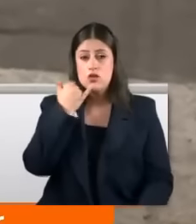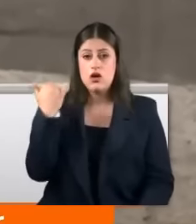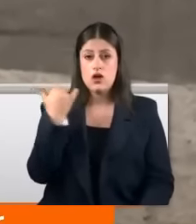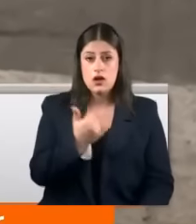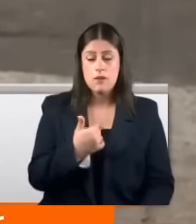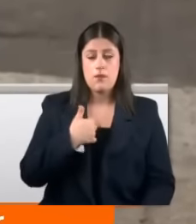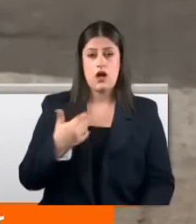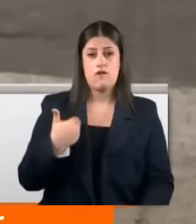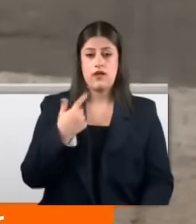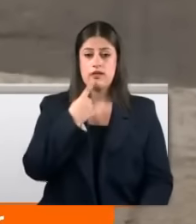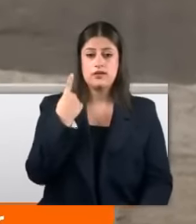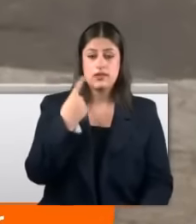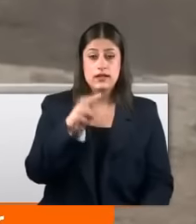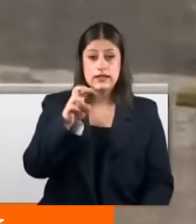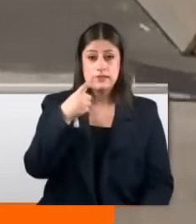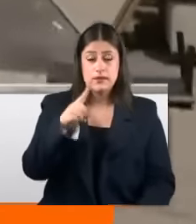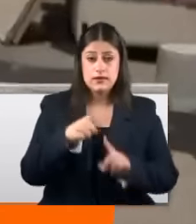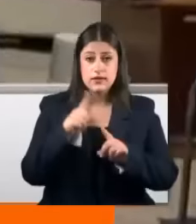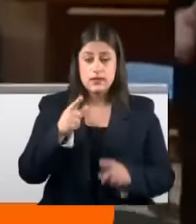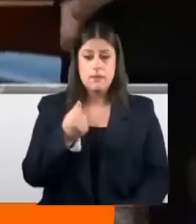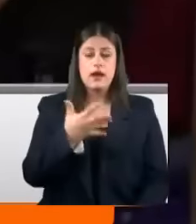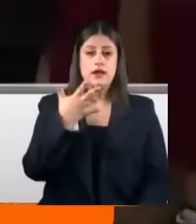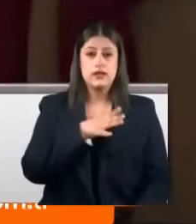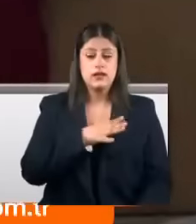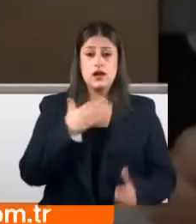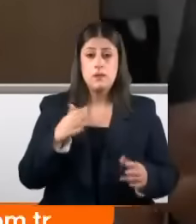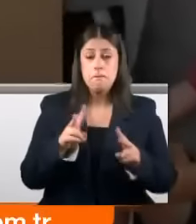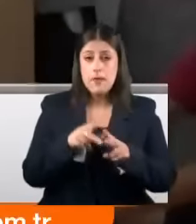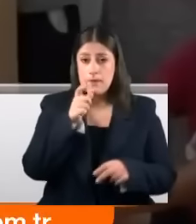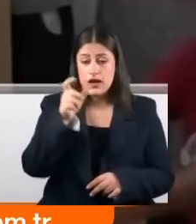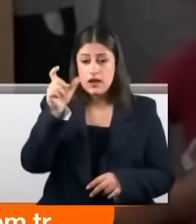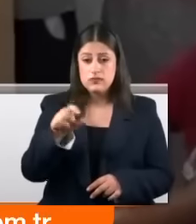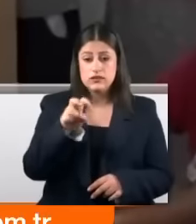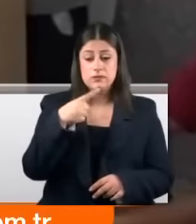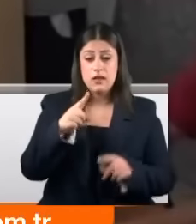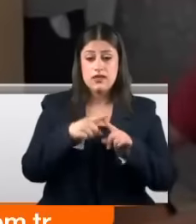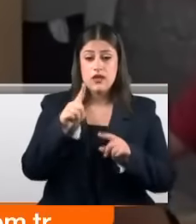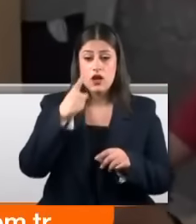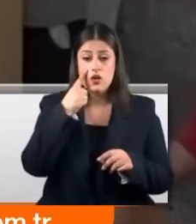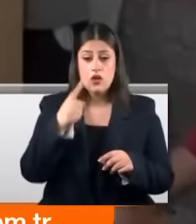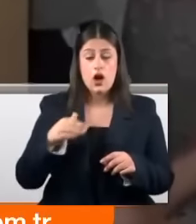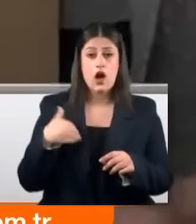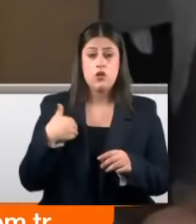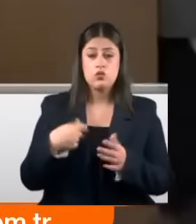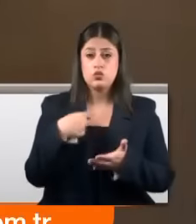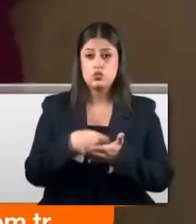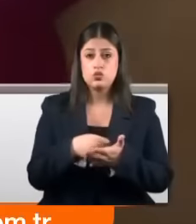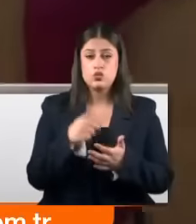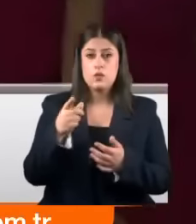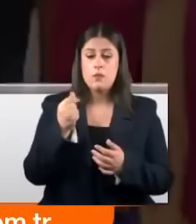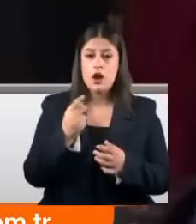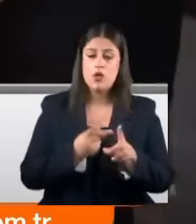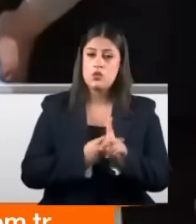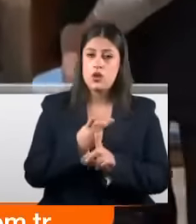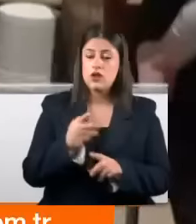olarak tanıttı. 8 bin lira da para istedi. Ancak Mehmet Binen 8 bin liralık avukatlık ücretini dolandırıcı